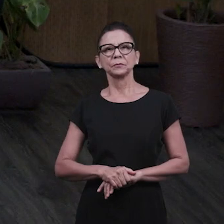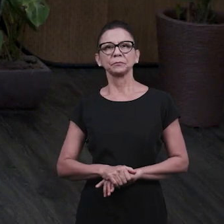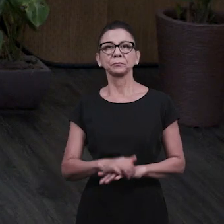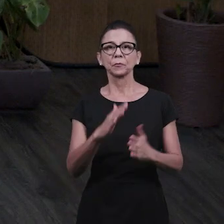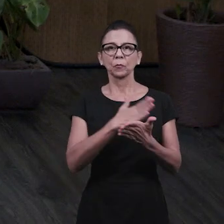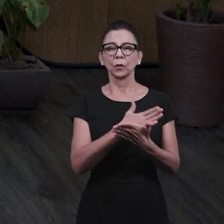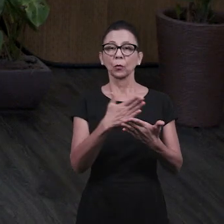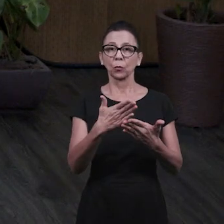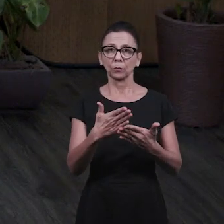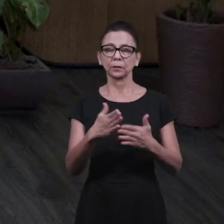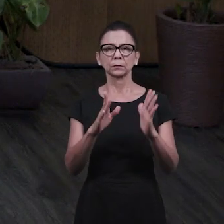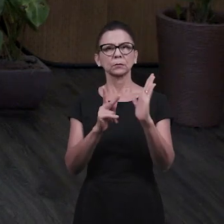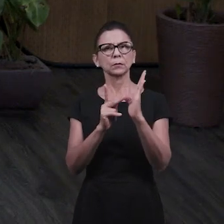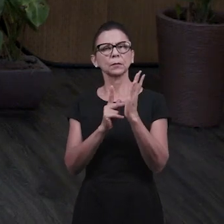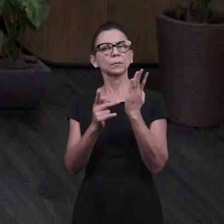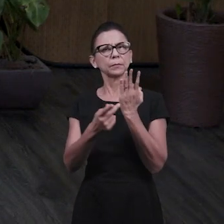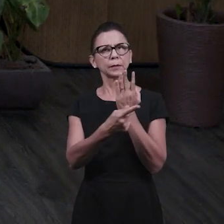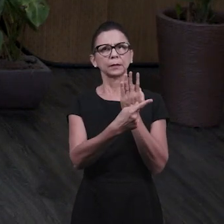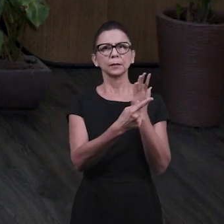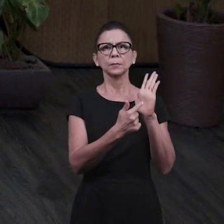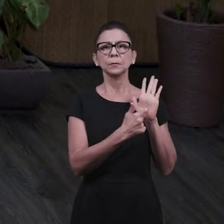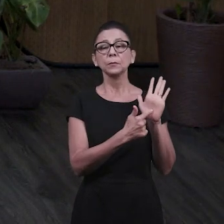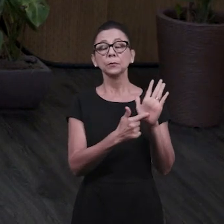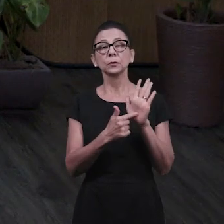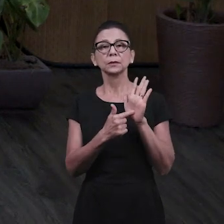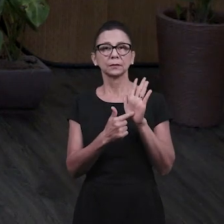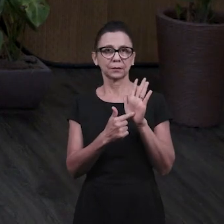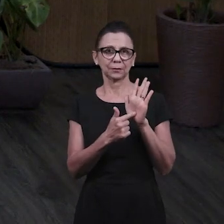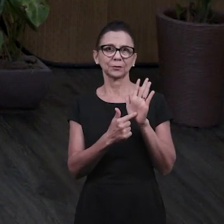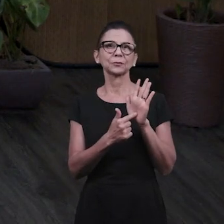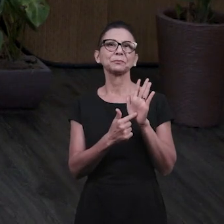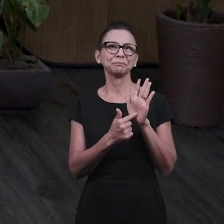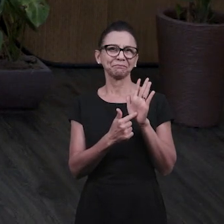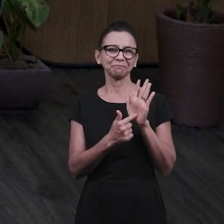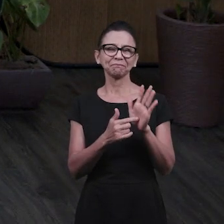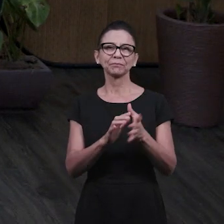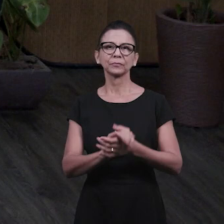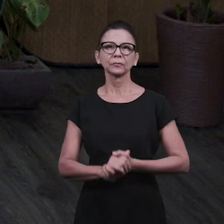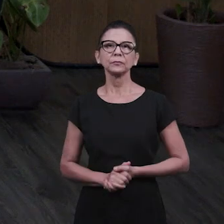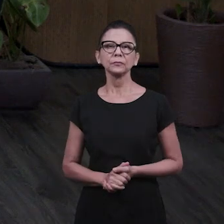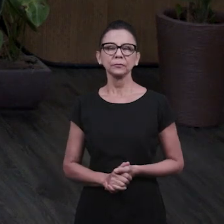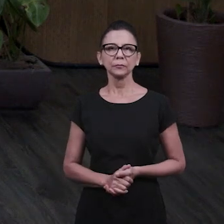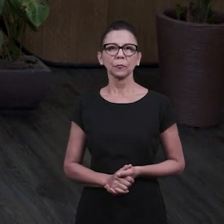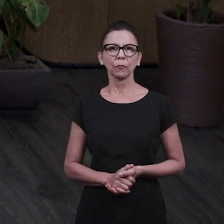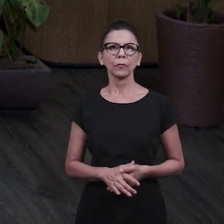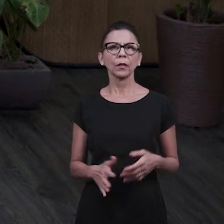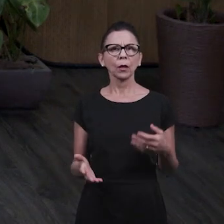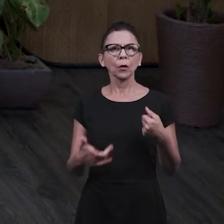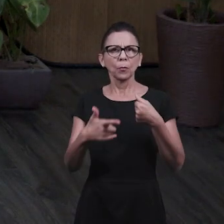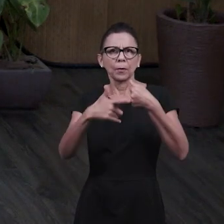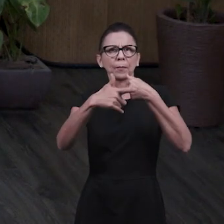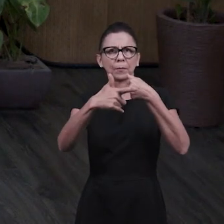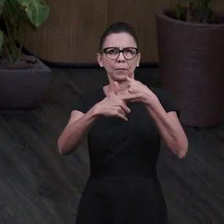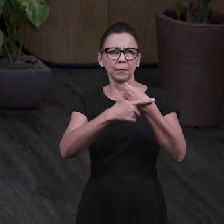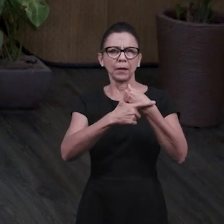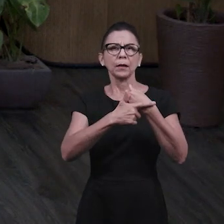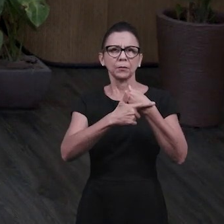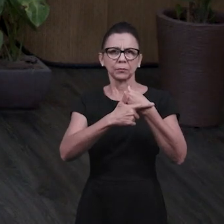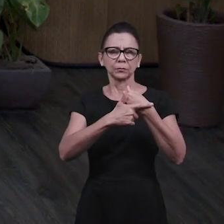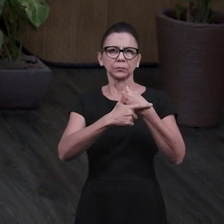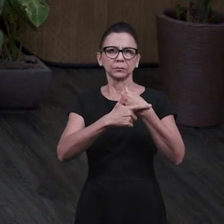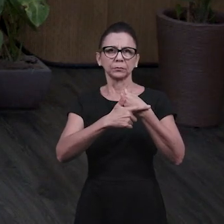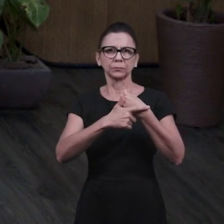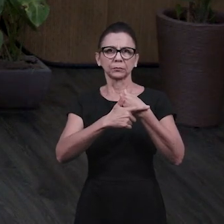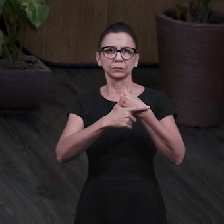le Seigneur Jésus a proféré cette parabole en montrant que la mission qu'il a reçue, qui a été donnée